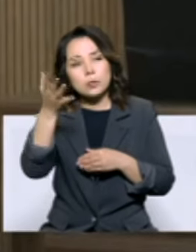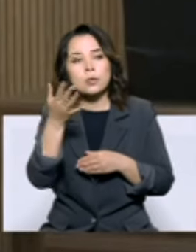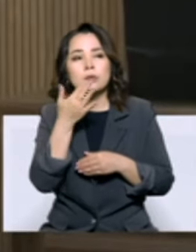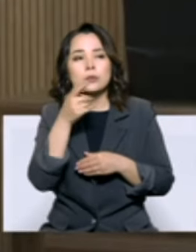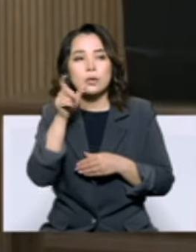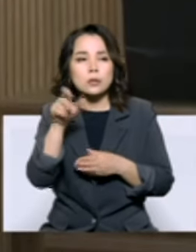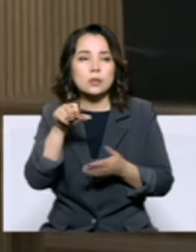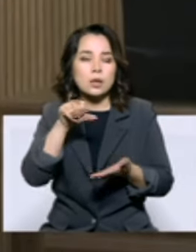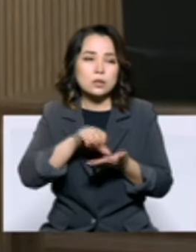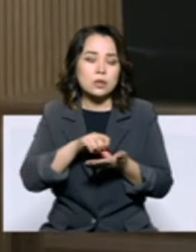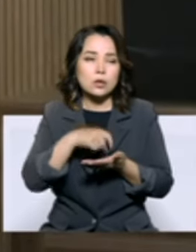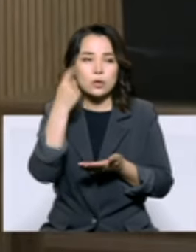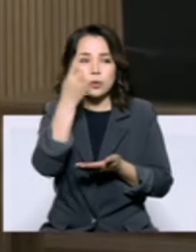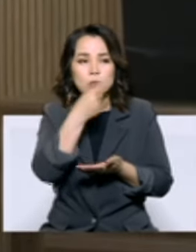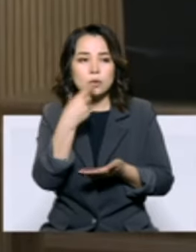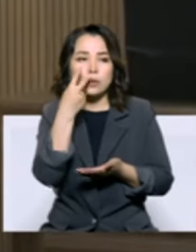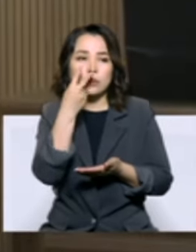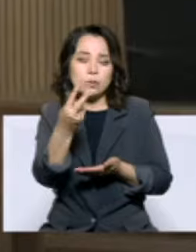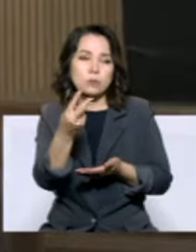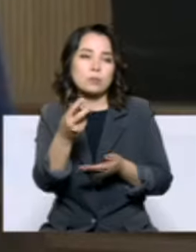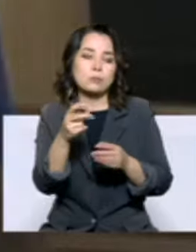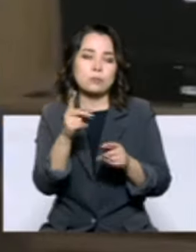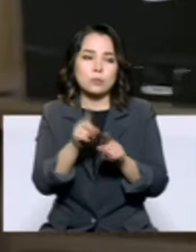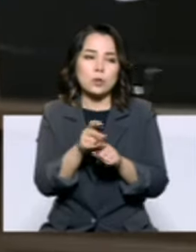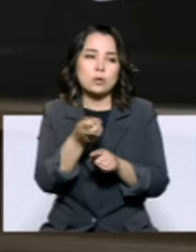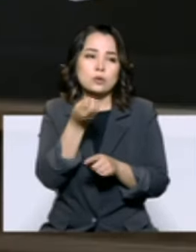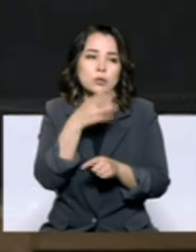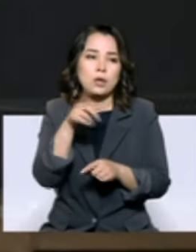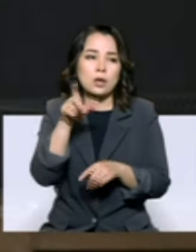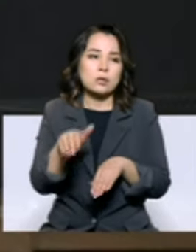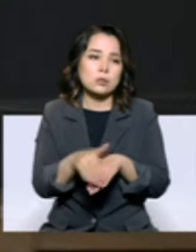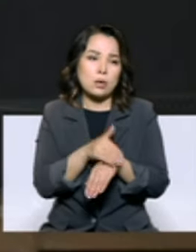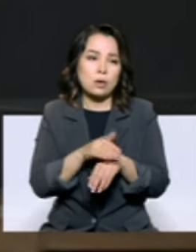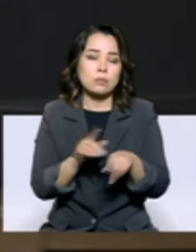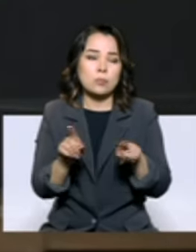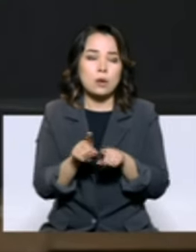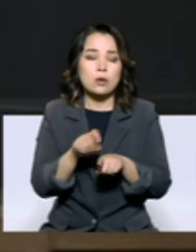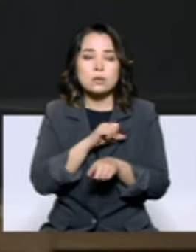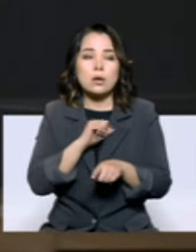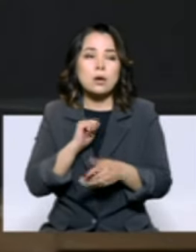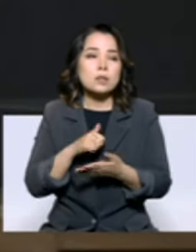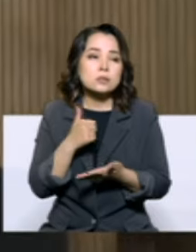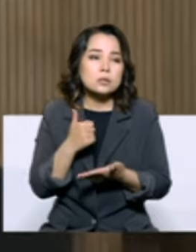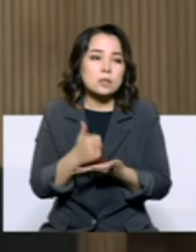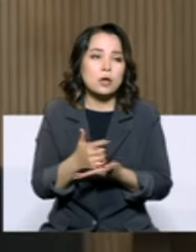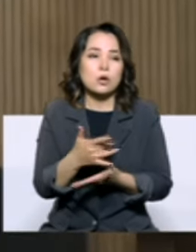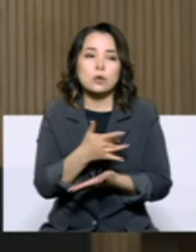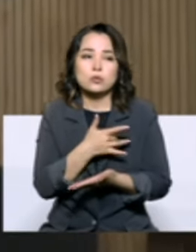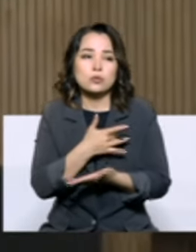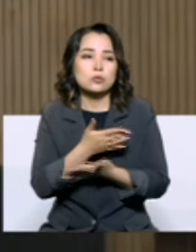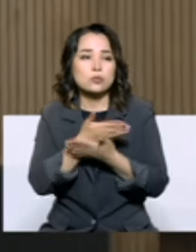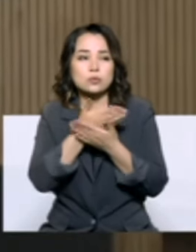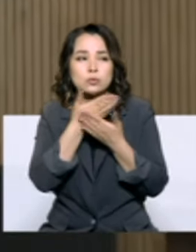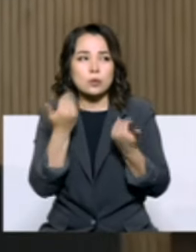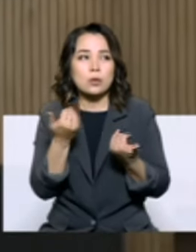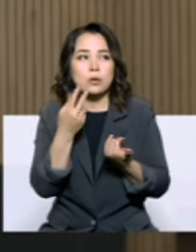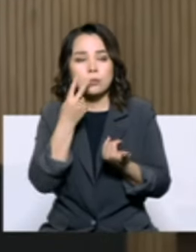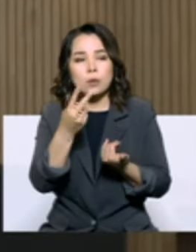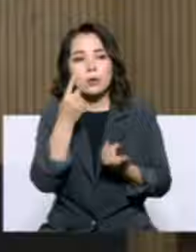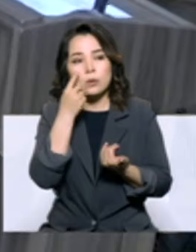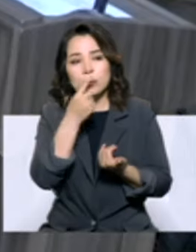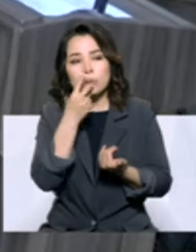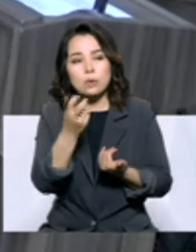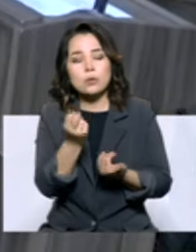бар, сырттай жақсы адам сияқты көрінеді. Бірақ бұл адамда ең бастысы жоқ. Жүрек жоқ. Біз оның